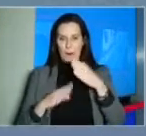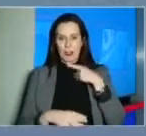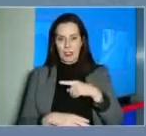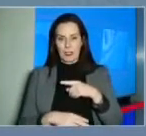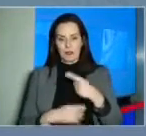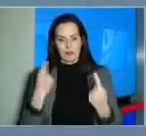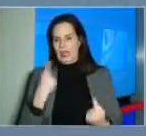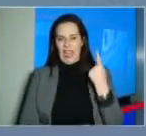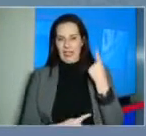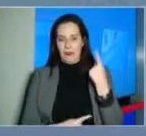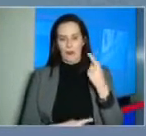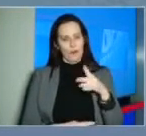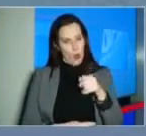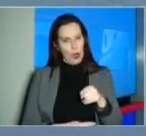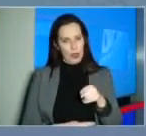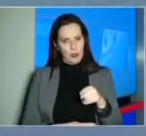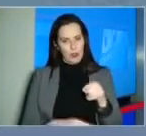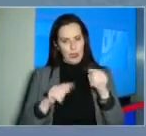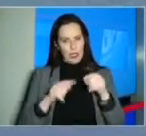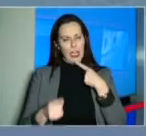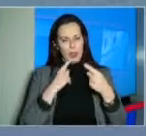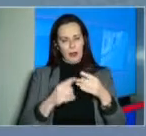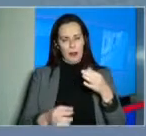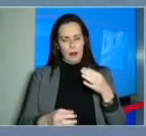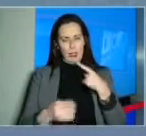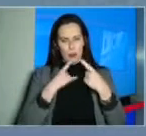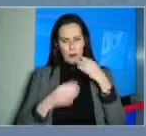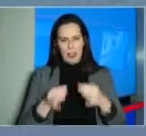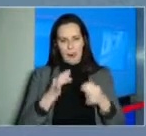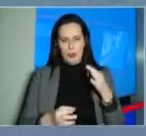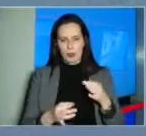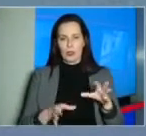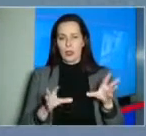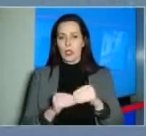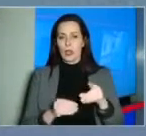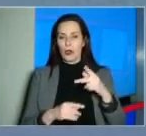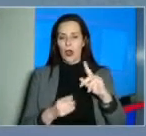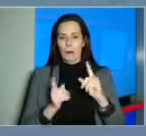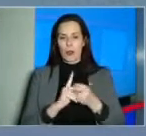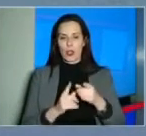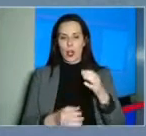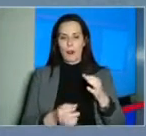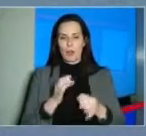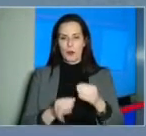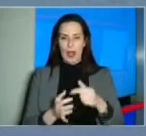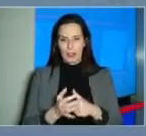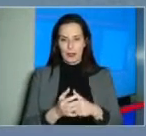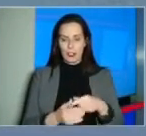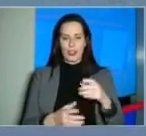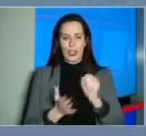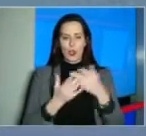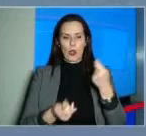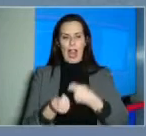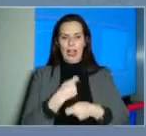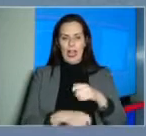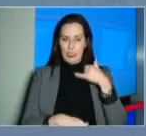הוא תקדימי, וייתכן מאוד שיגיע לדיון משפטי בוועדה. איתנו הפרשן המשפטי של כלכליסט,